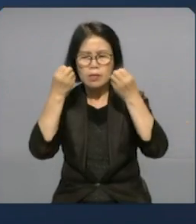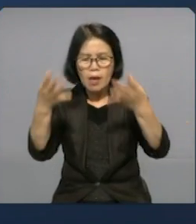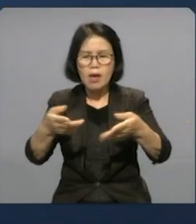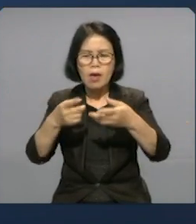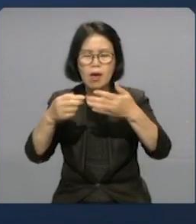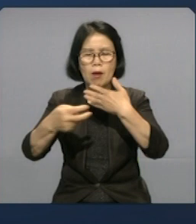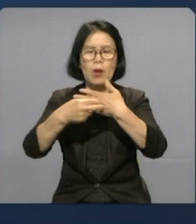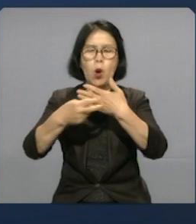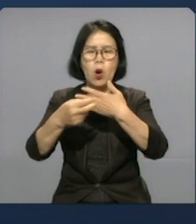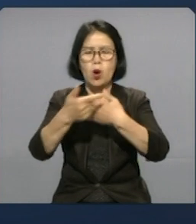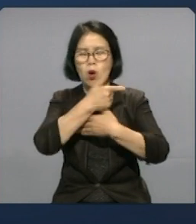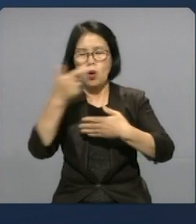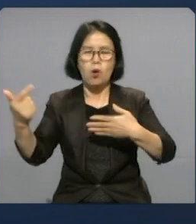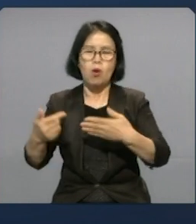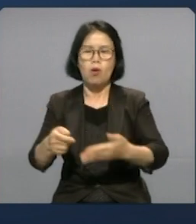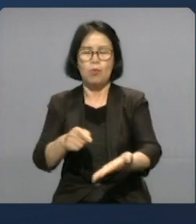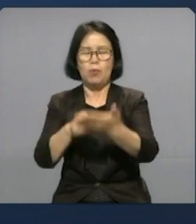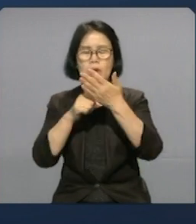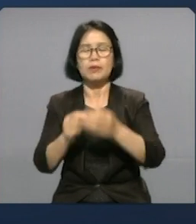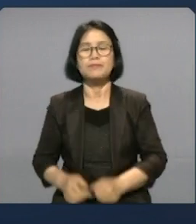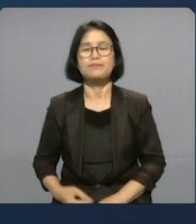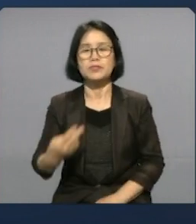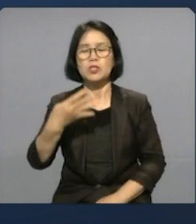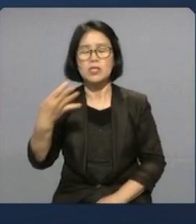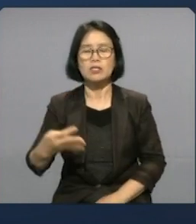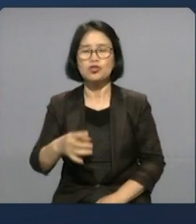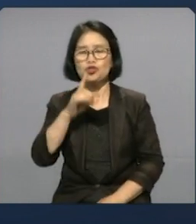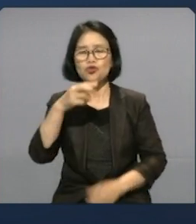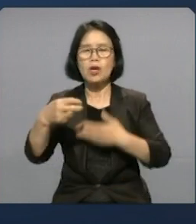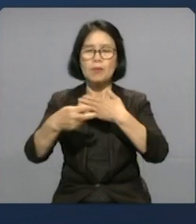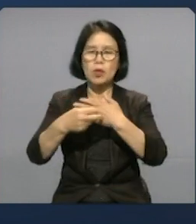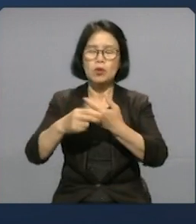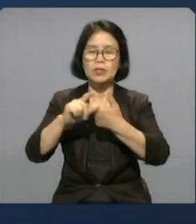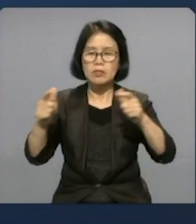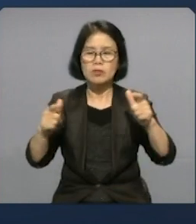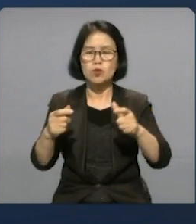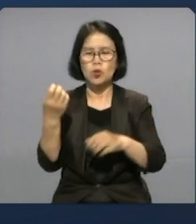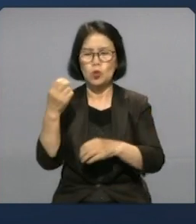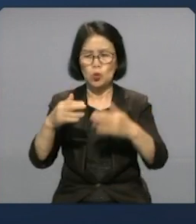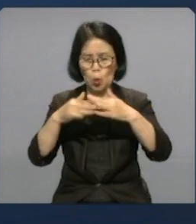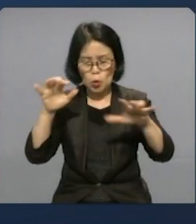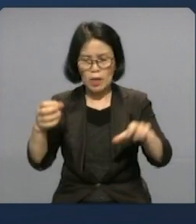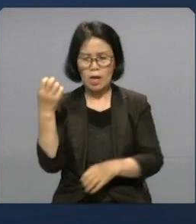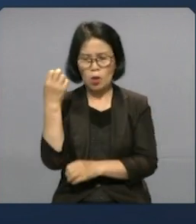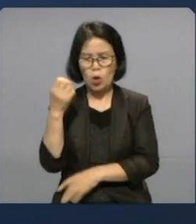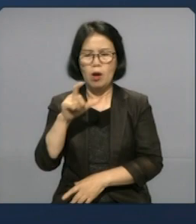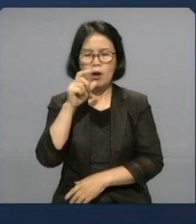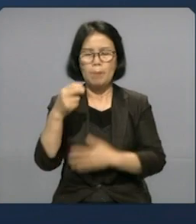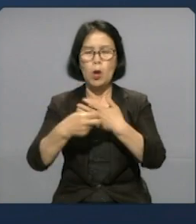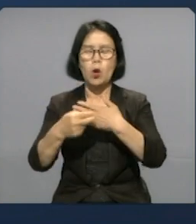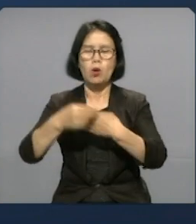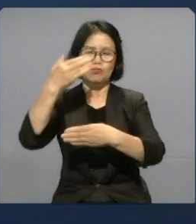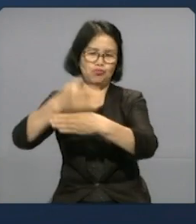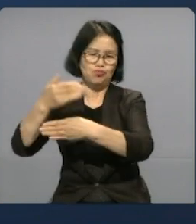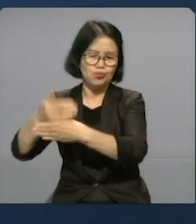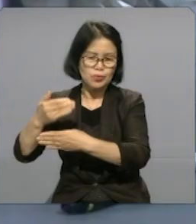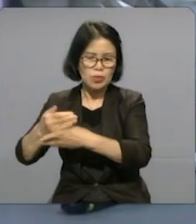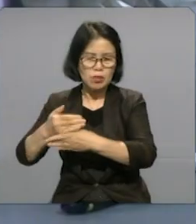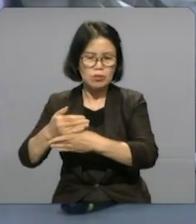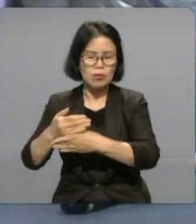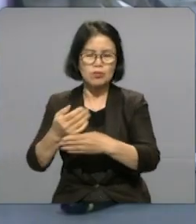영향을 미쳤습니다. 2004년 중앙대 필동병원 등 동네 터줏대감격인 병원들이 문을 닫은 것도 비슷한